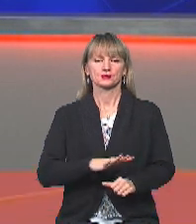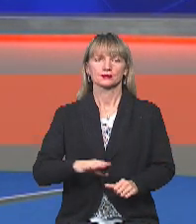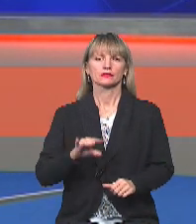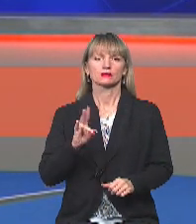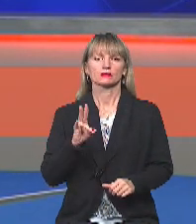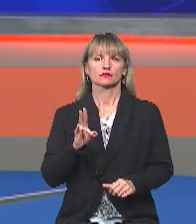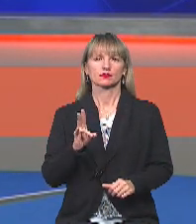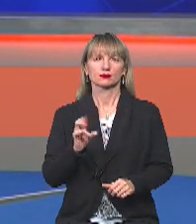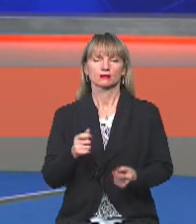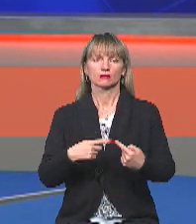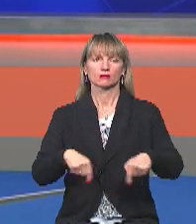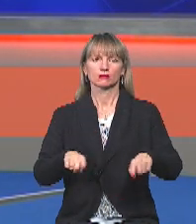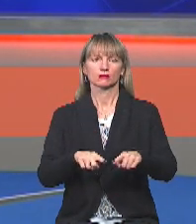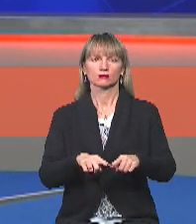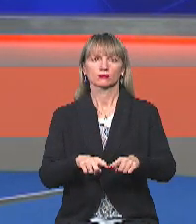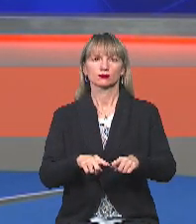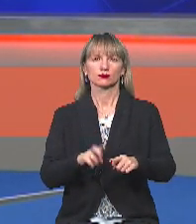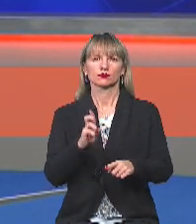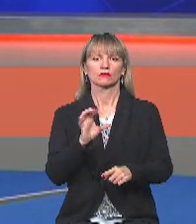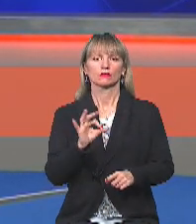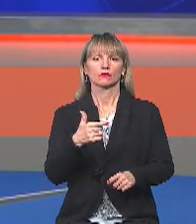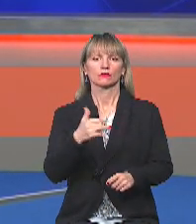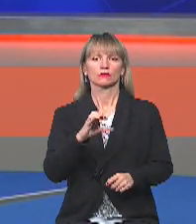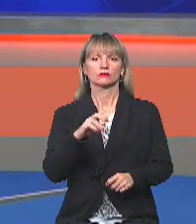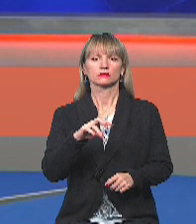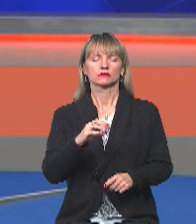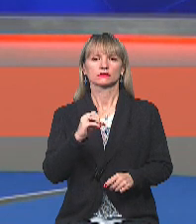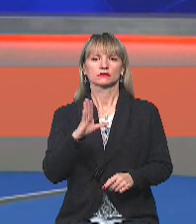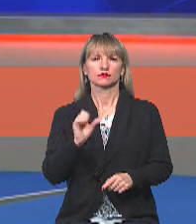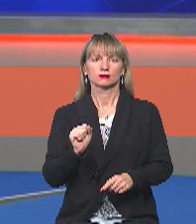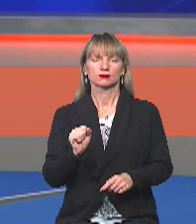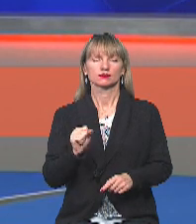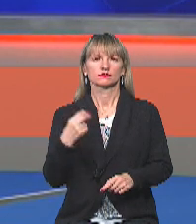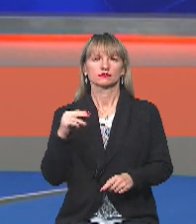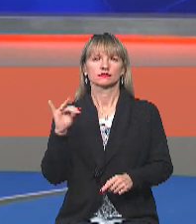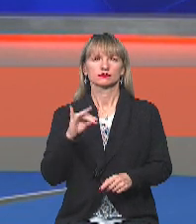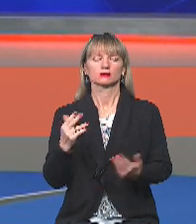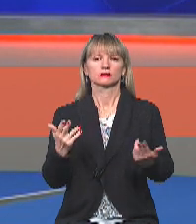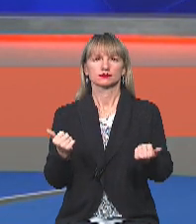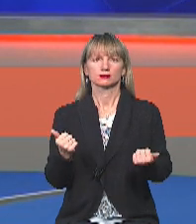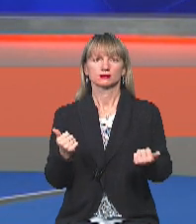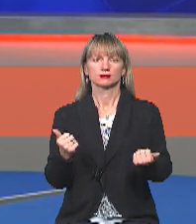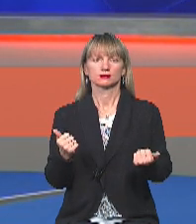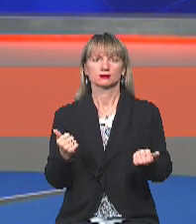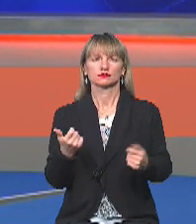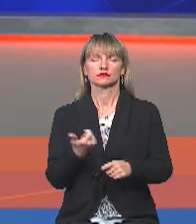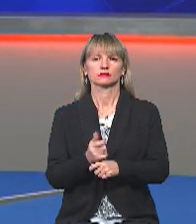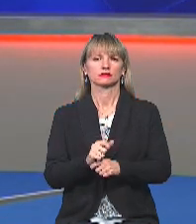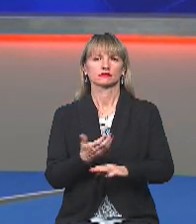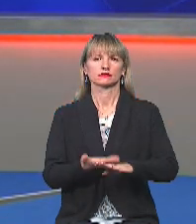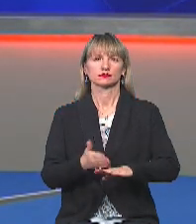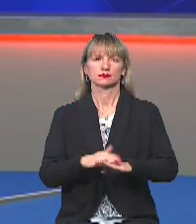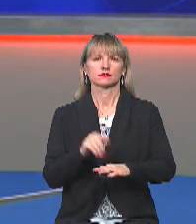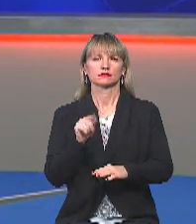на окрузі Богуслаєва. Який увійшов в Запорізьку історію як округ Богуслаєва. Звичайно, дуже